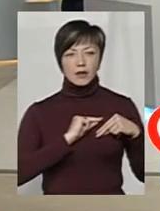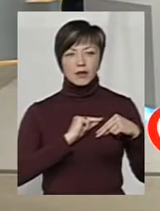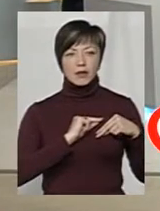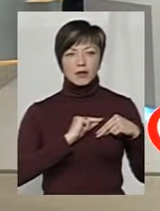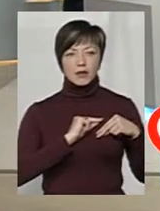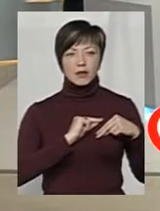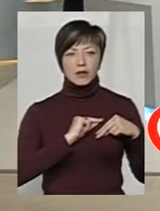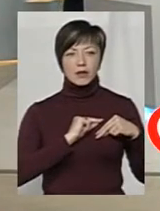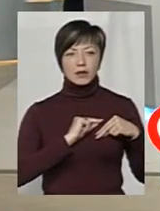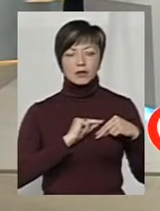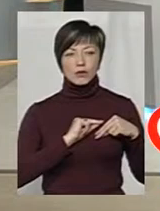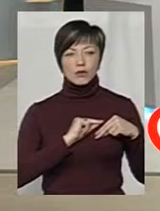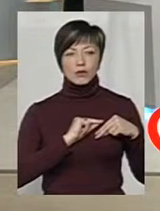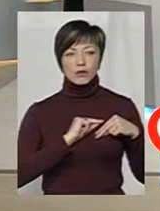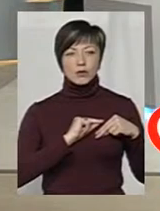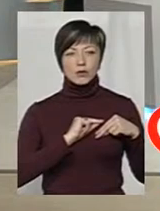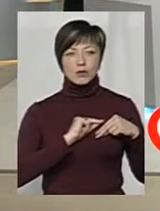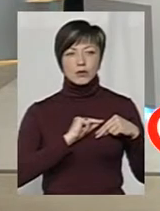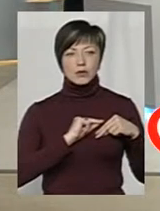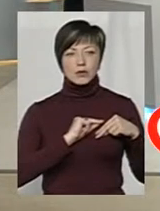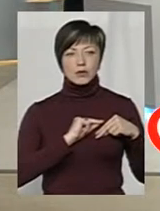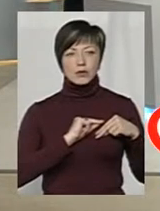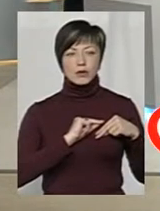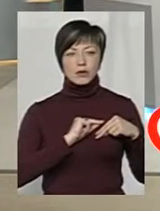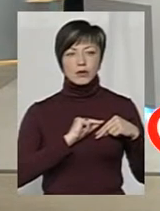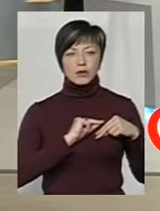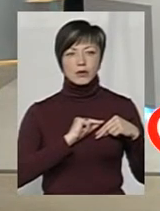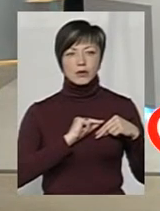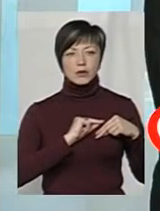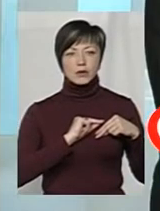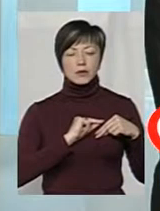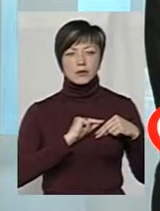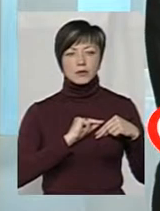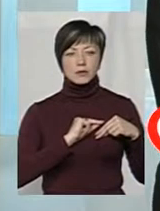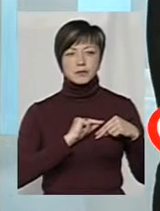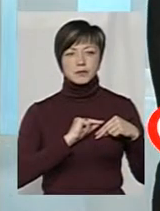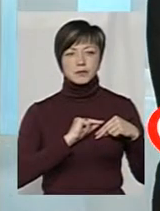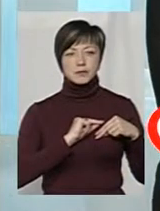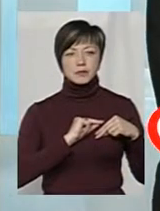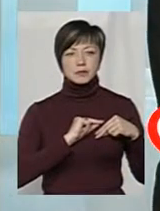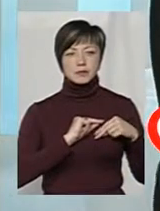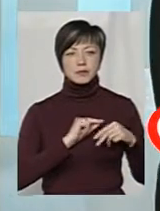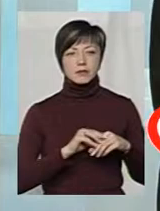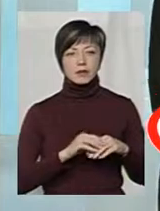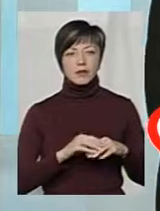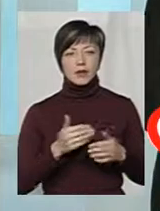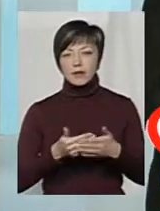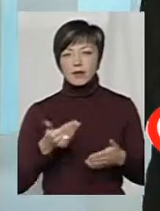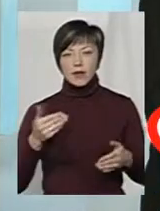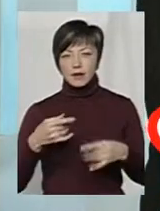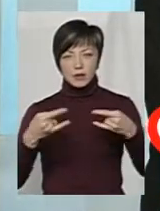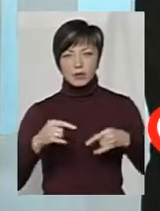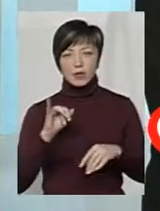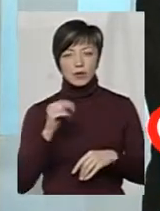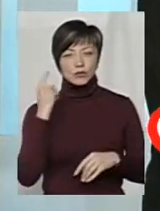місяці зарплати не получають. Що не получають? Будь ласка, повторіть своє питання ще раз. Відійдіть трошки далі від телевізора,